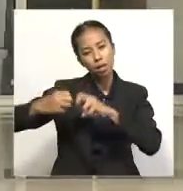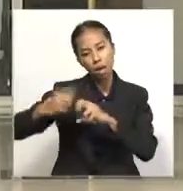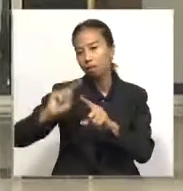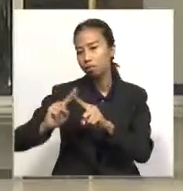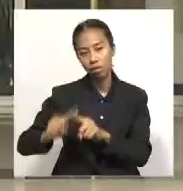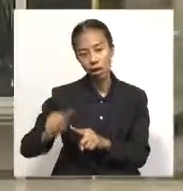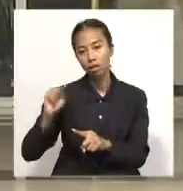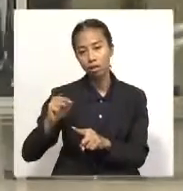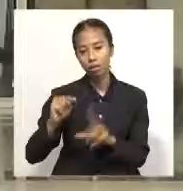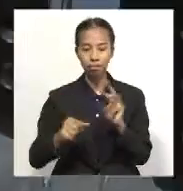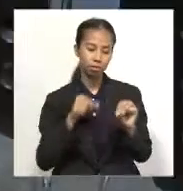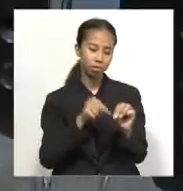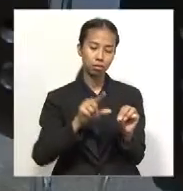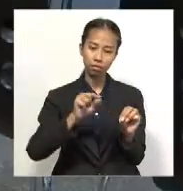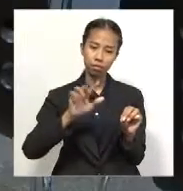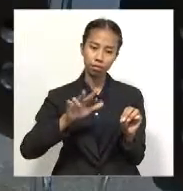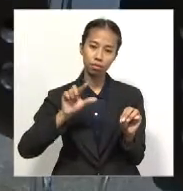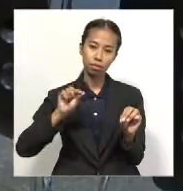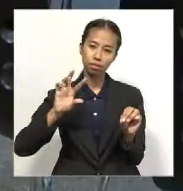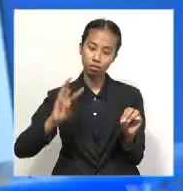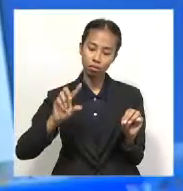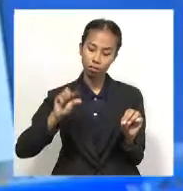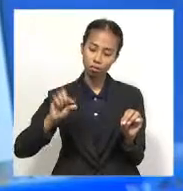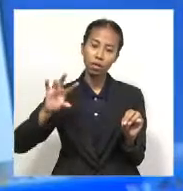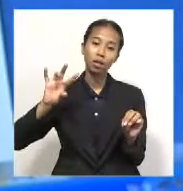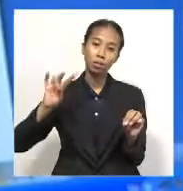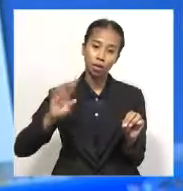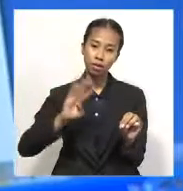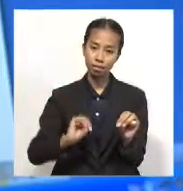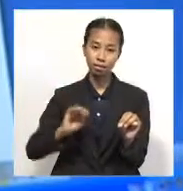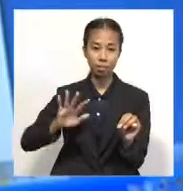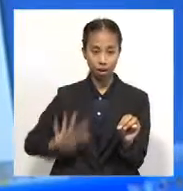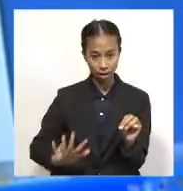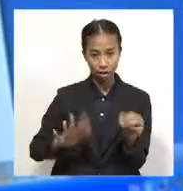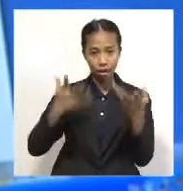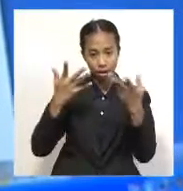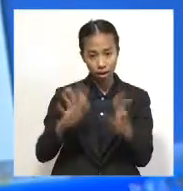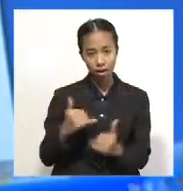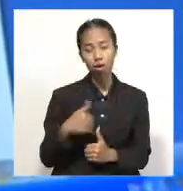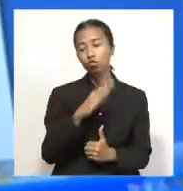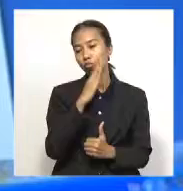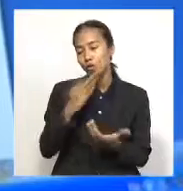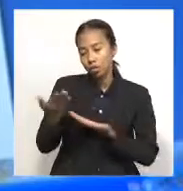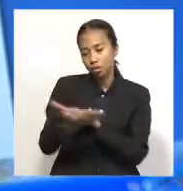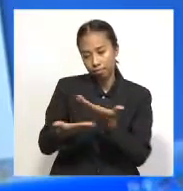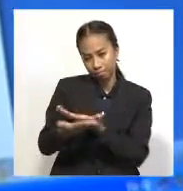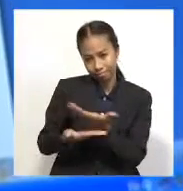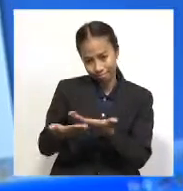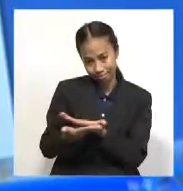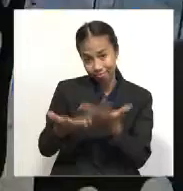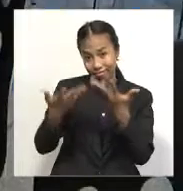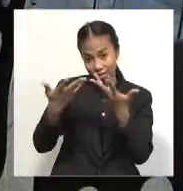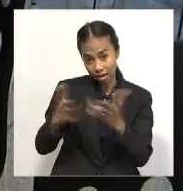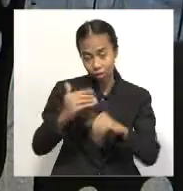รมนูญมาตรา25 26 27และ45หรือไม่หลังจากที่ได้รับความเห็นและข้อมูลเพิ่มเติมจ